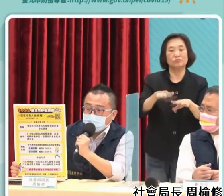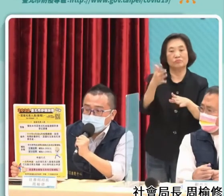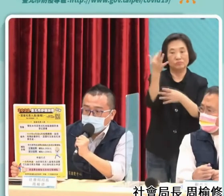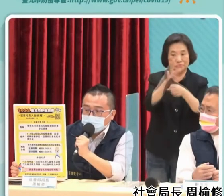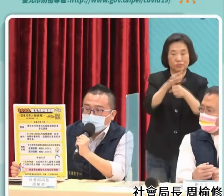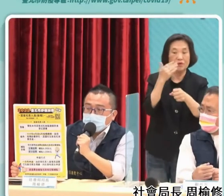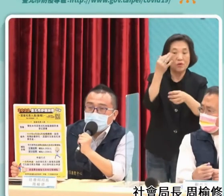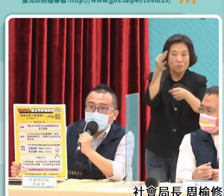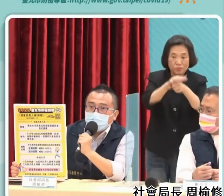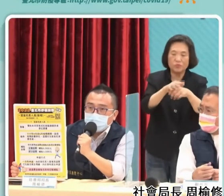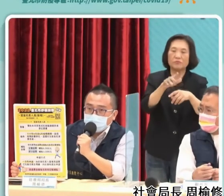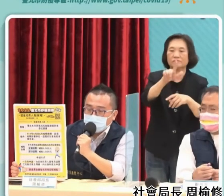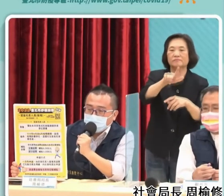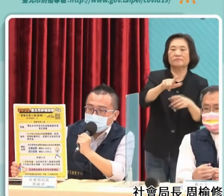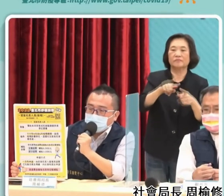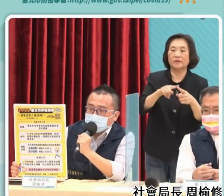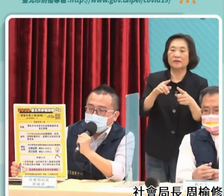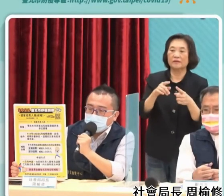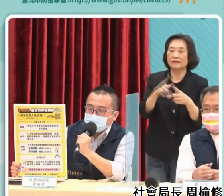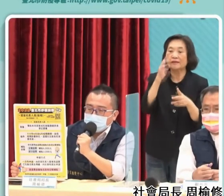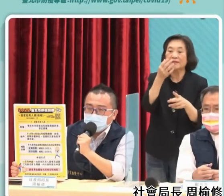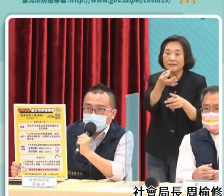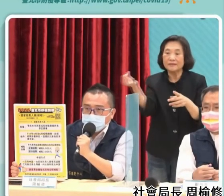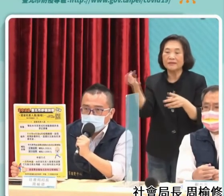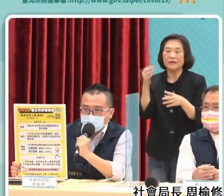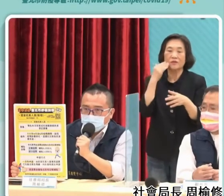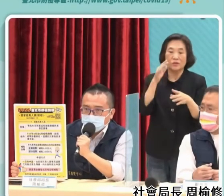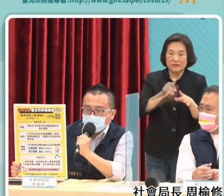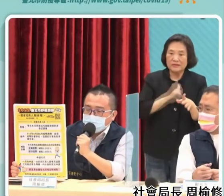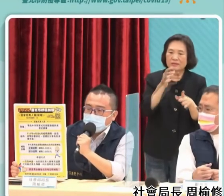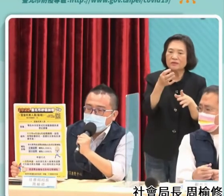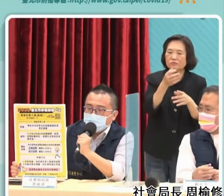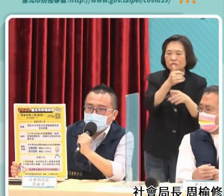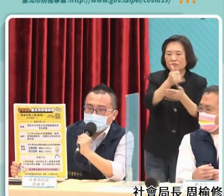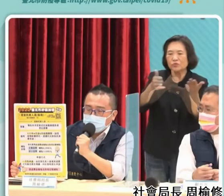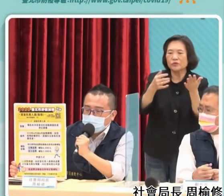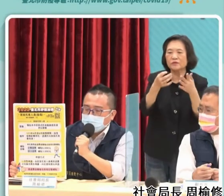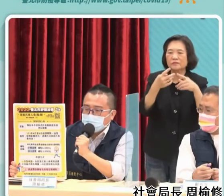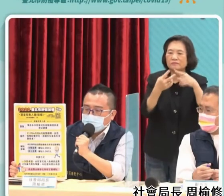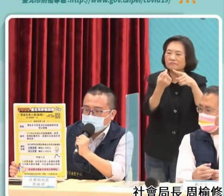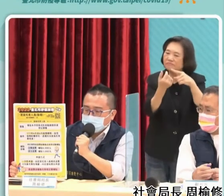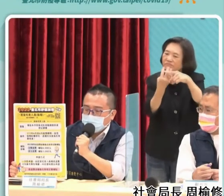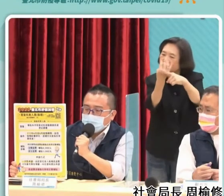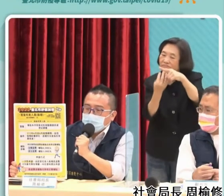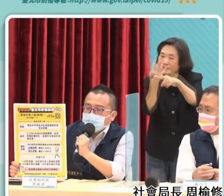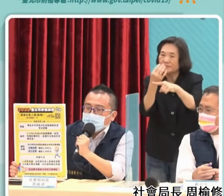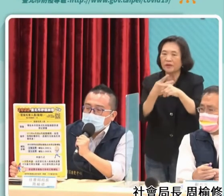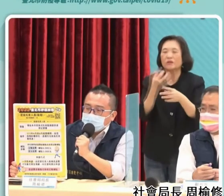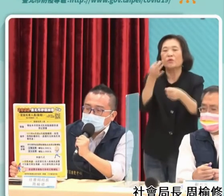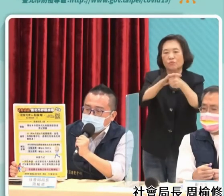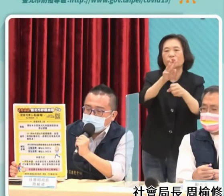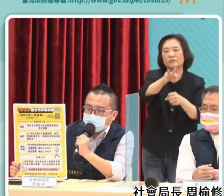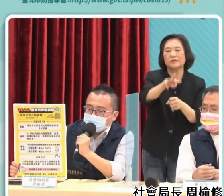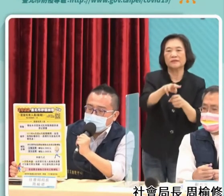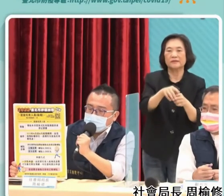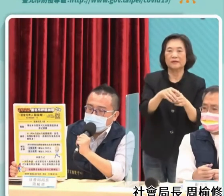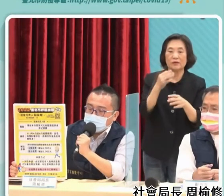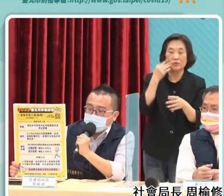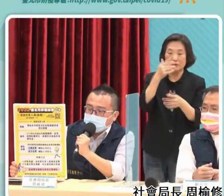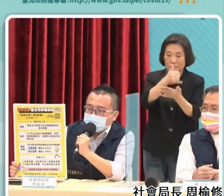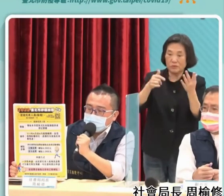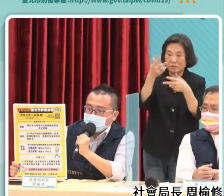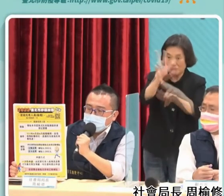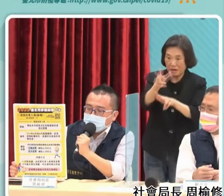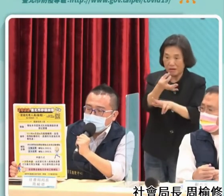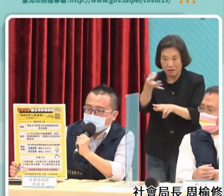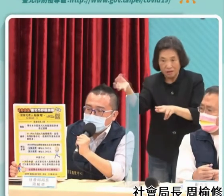贴6000元，那部分退费就补托3000元，因为停托的这个样态非常多。那申请的方式一样是一